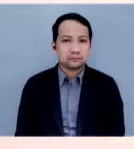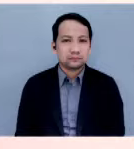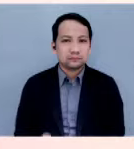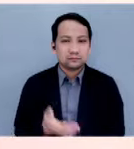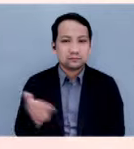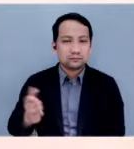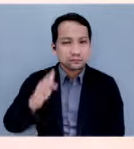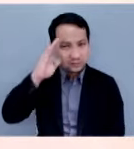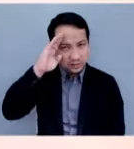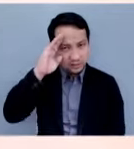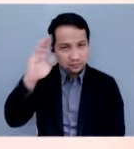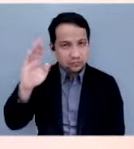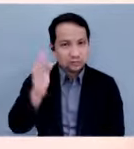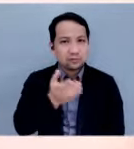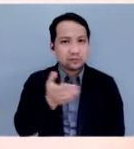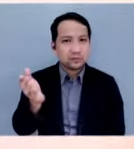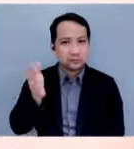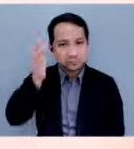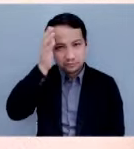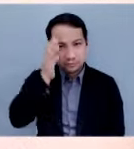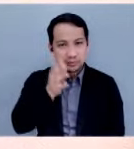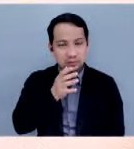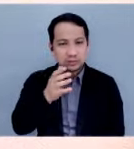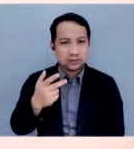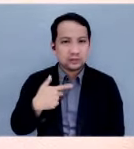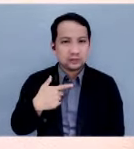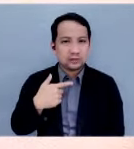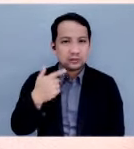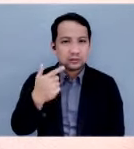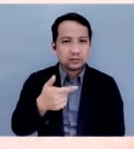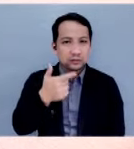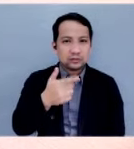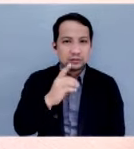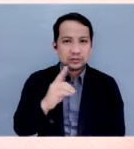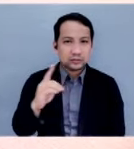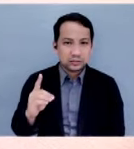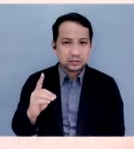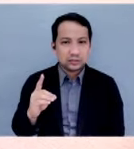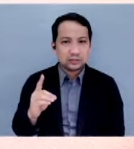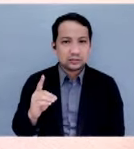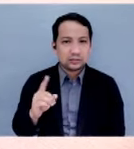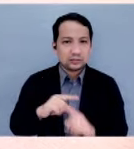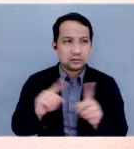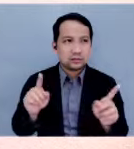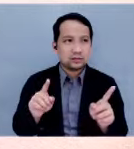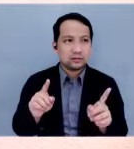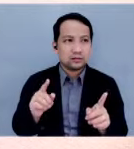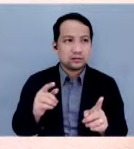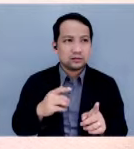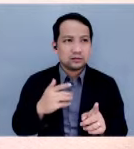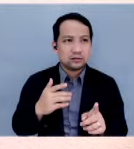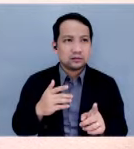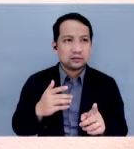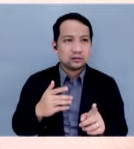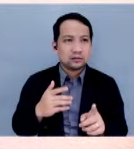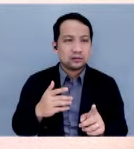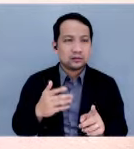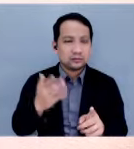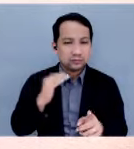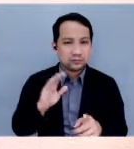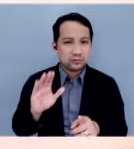Sumasaludo sa lahat ng mga magulang ng mga batang may global developmental delay. Ibang klase po ang inyong pasensya at ang inyong